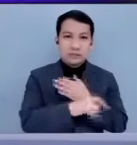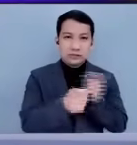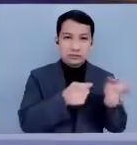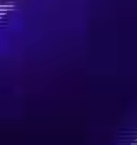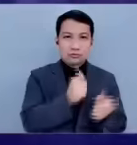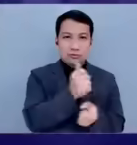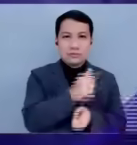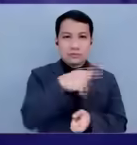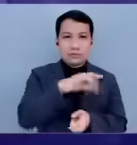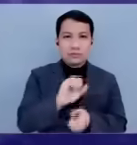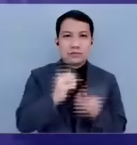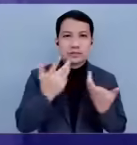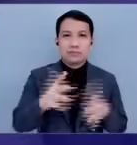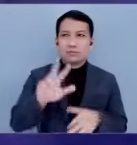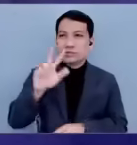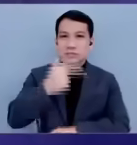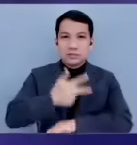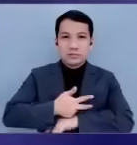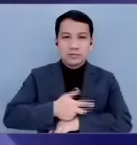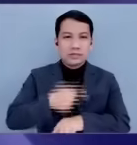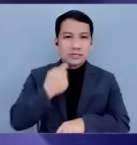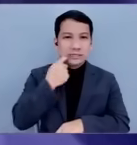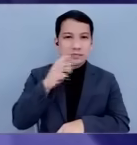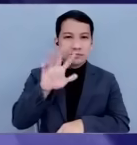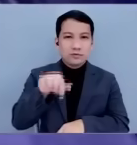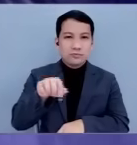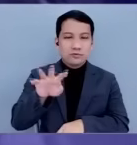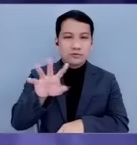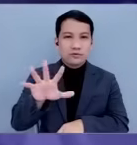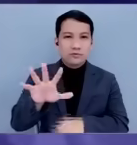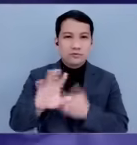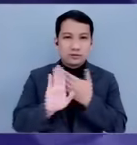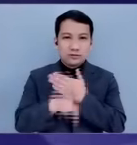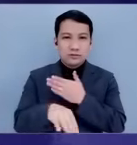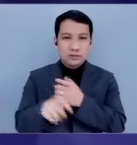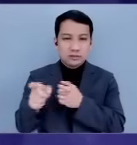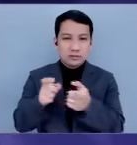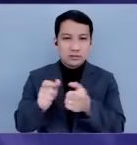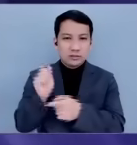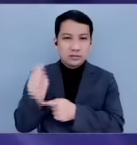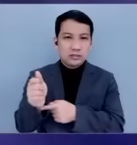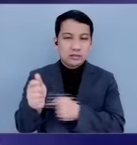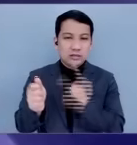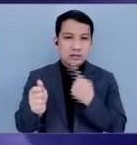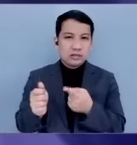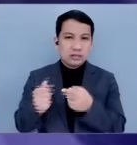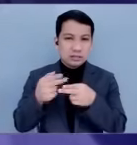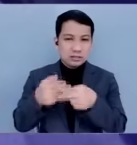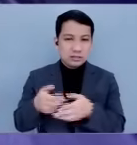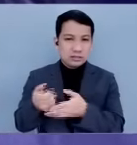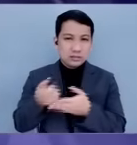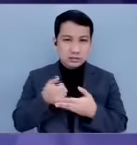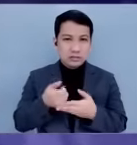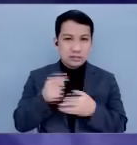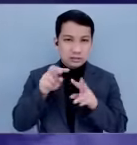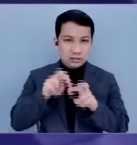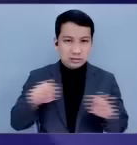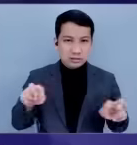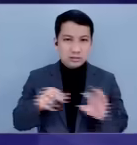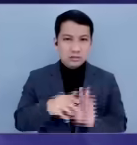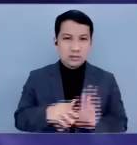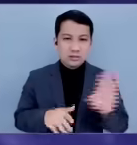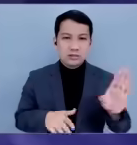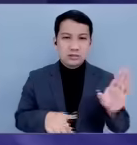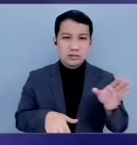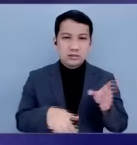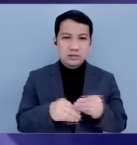araw. Kaninang 5:45 ng madaling araw na ibalik ang page ng Coast Guard sa tulong ng Cybercrime Investigation and Coordinating Center